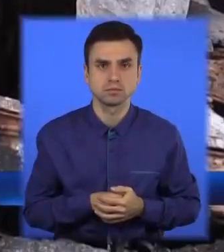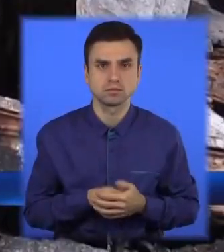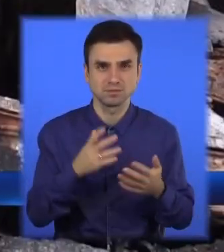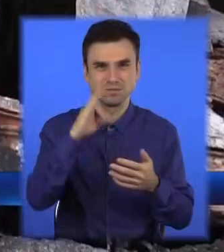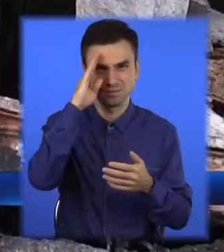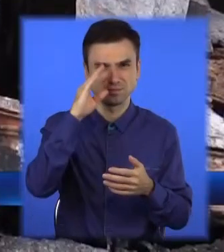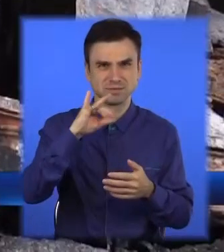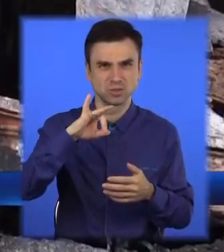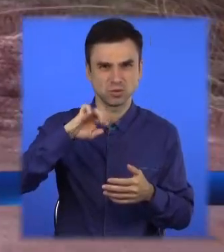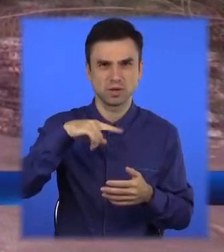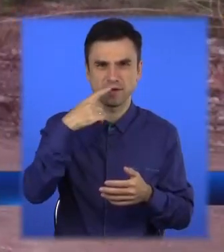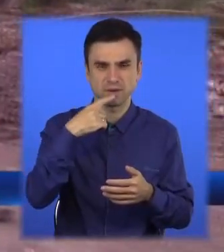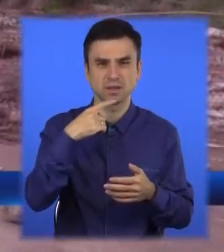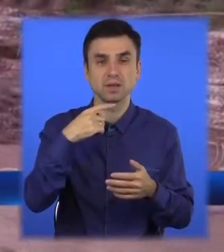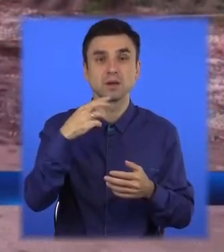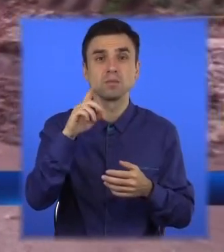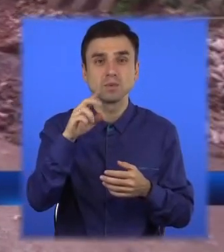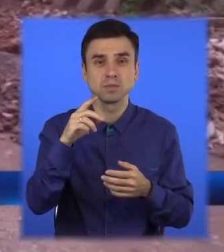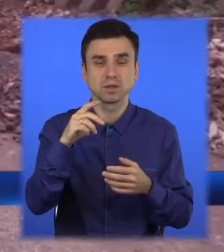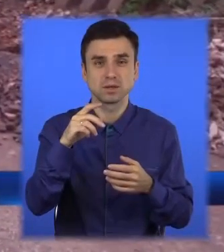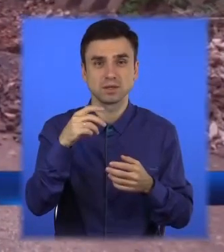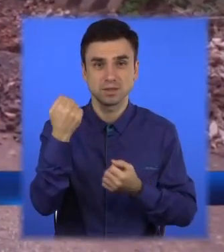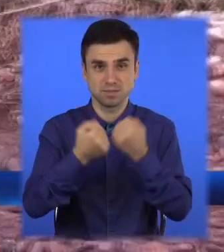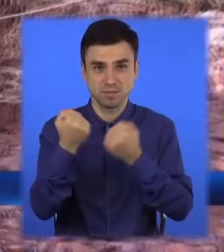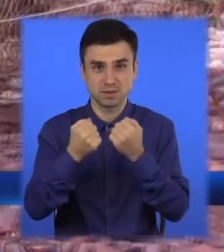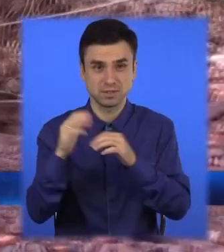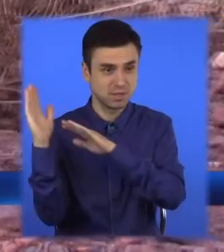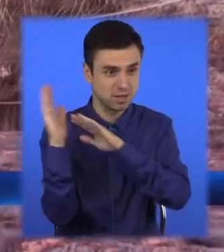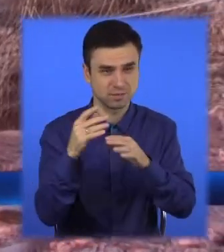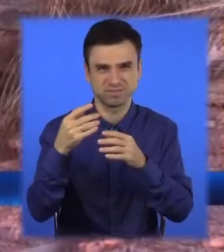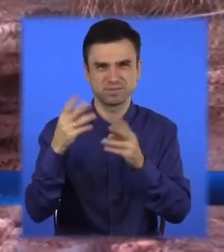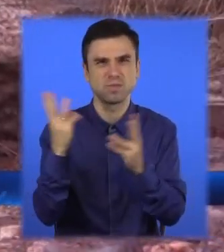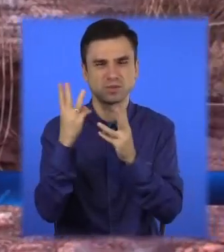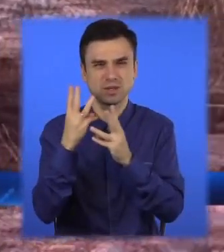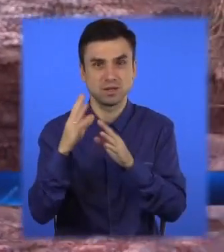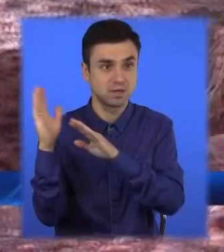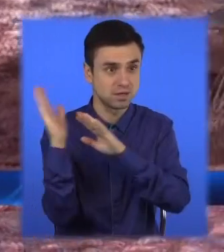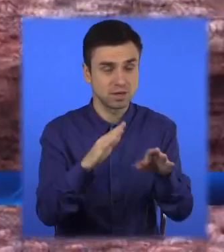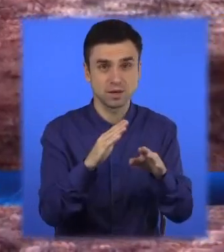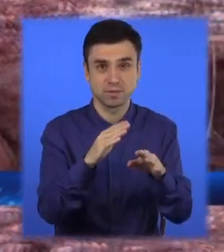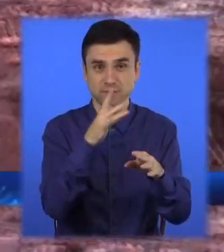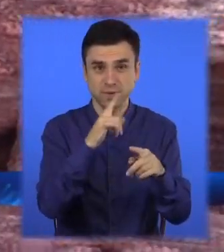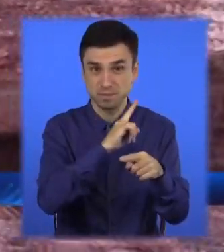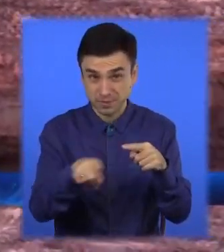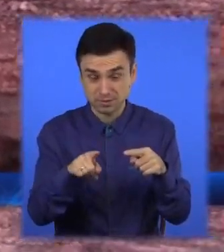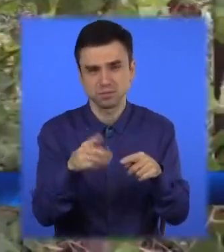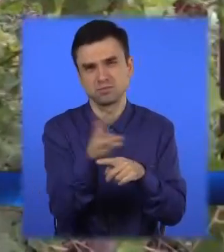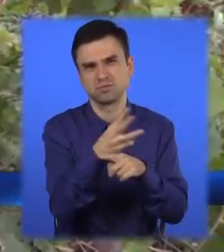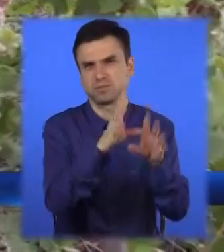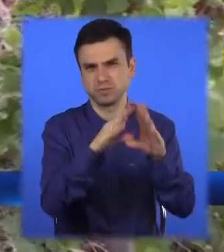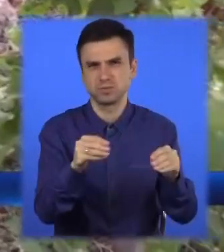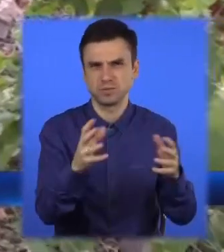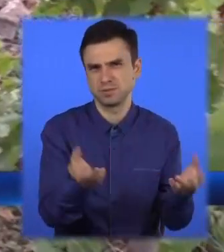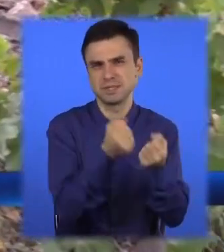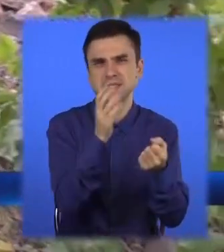вогонь змогли загасити одразу. Проте машина пожежних не змогла проїхати прямою короткою дорогою, адже її самовільно перерили. За